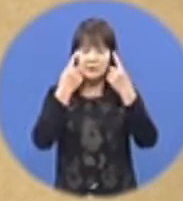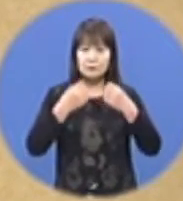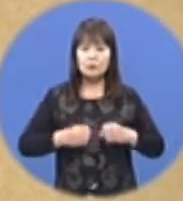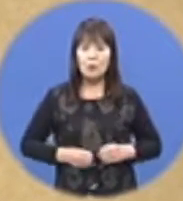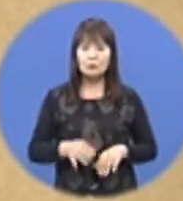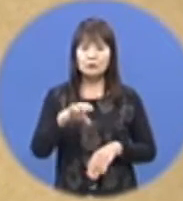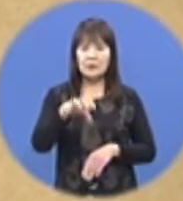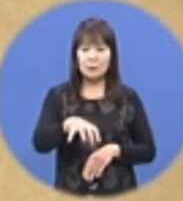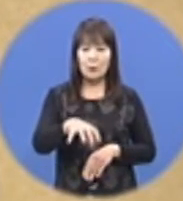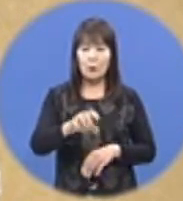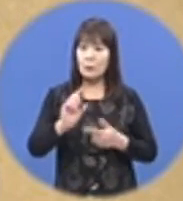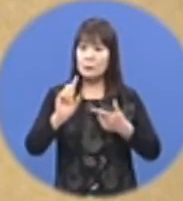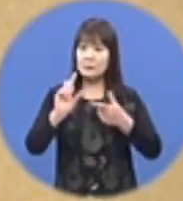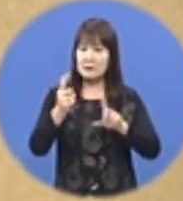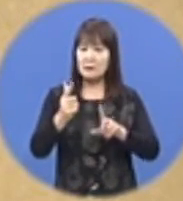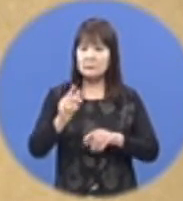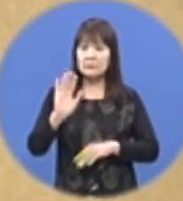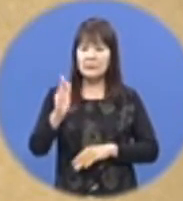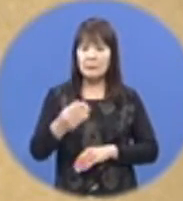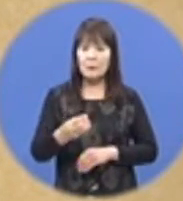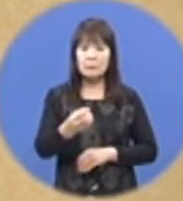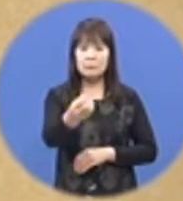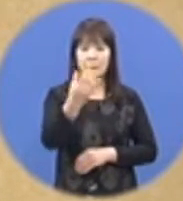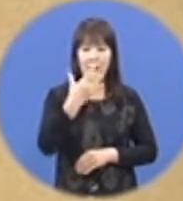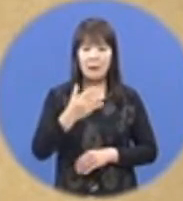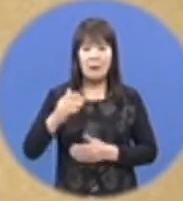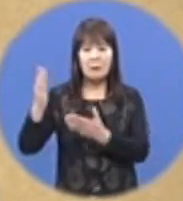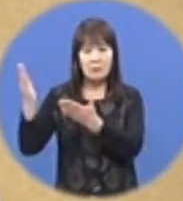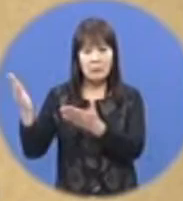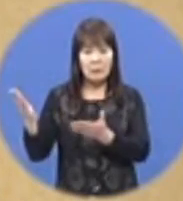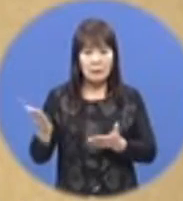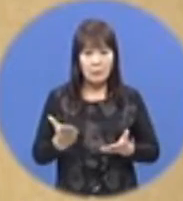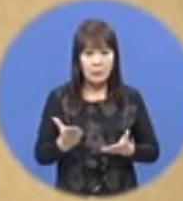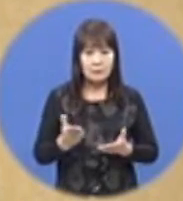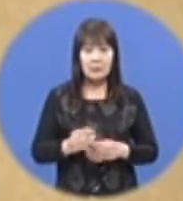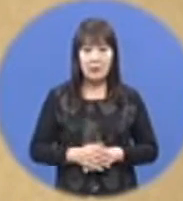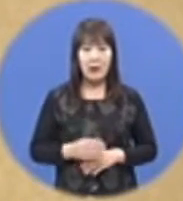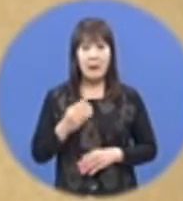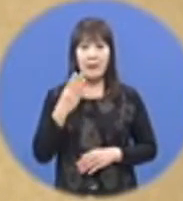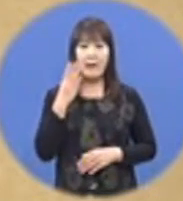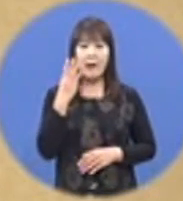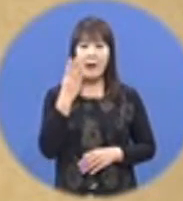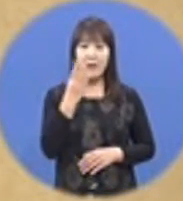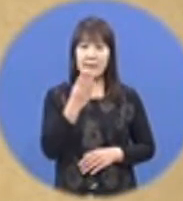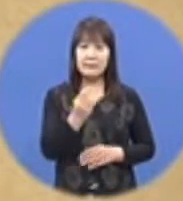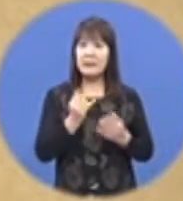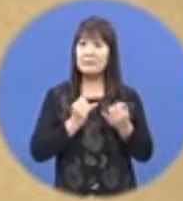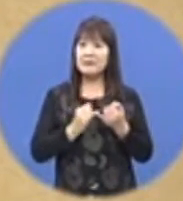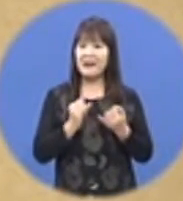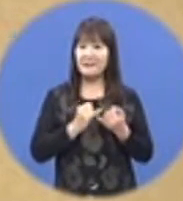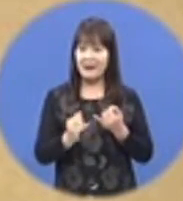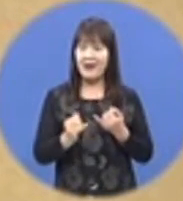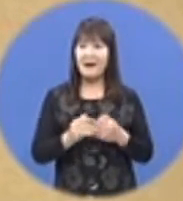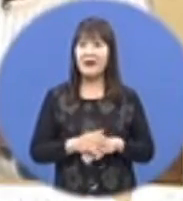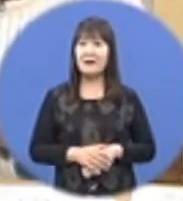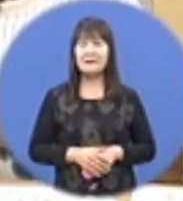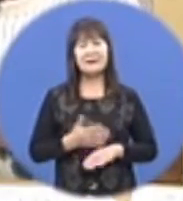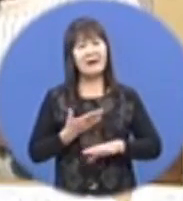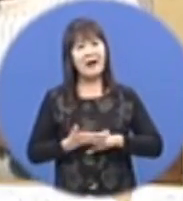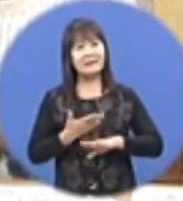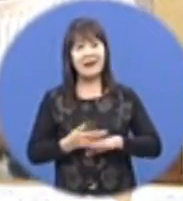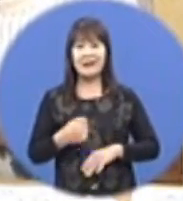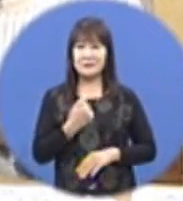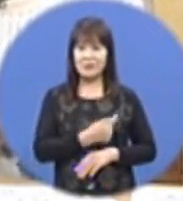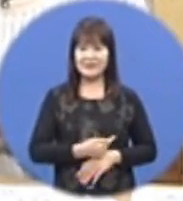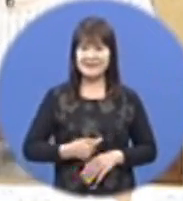なくってもこうお帰りなさいって言われると帰ってきたような、なんかこう迎え入れてくれてる、お帰りって迎えてくれてる、あったかい気持